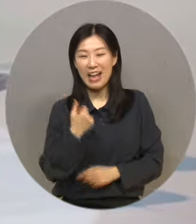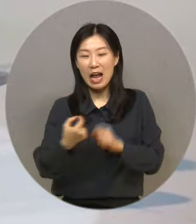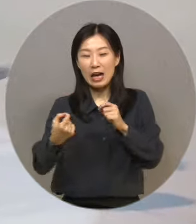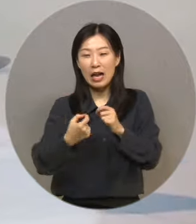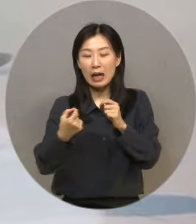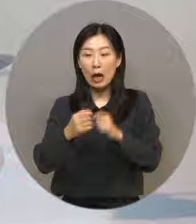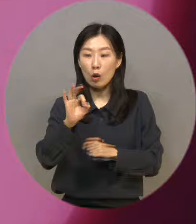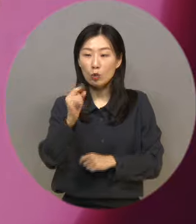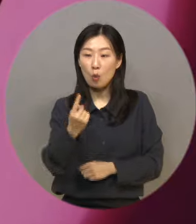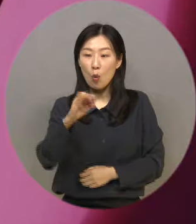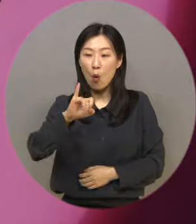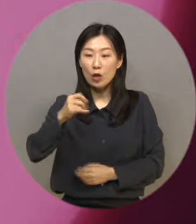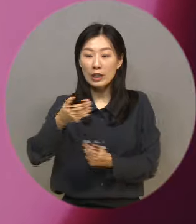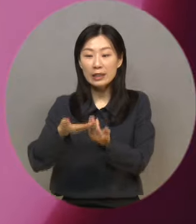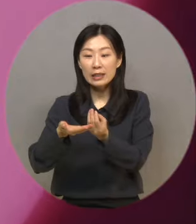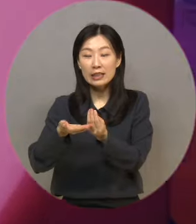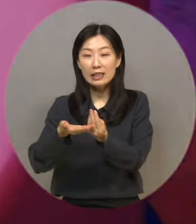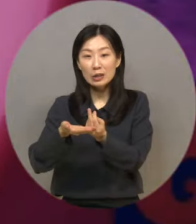가까운 오이도도 좋아.